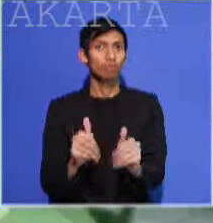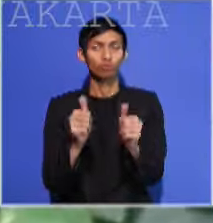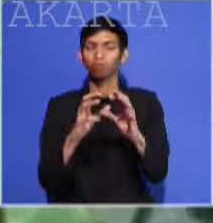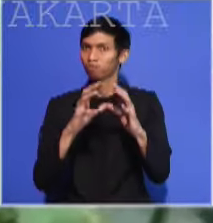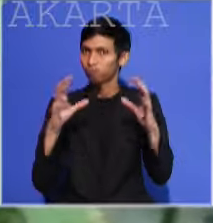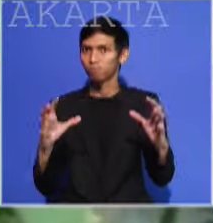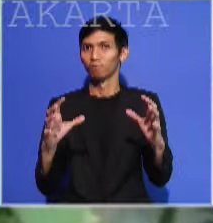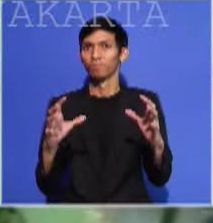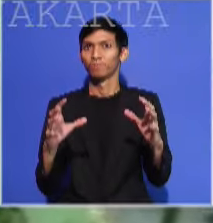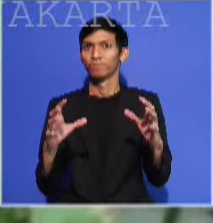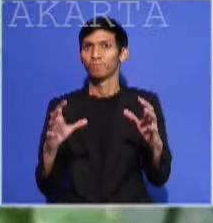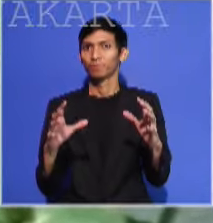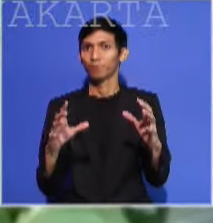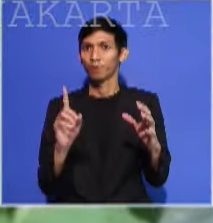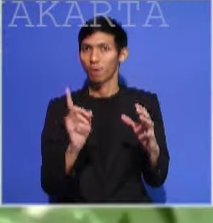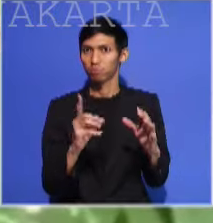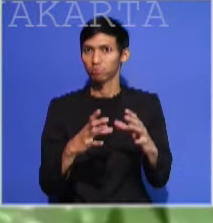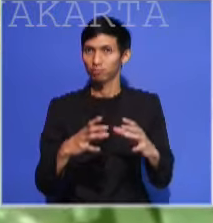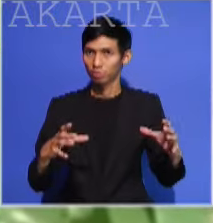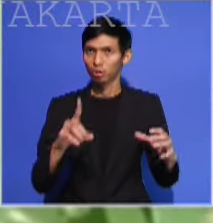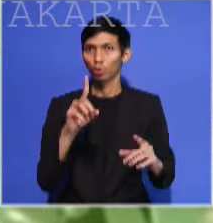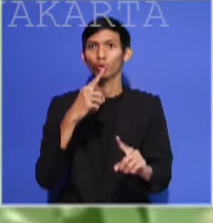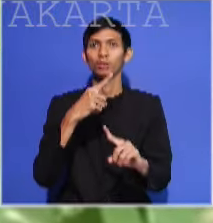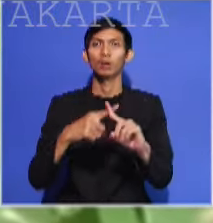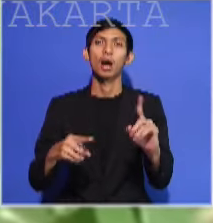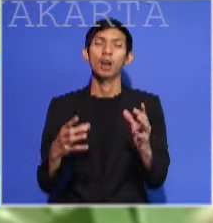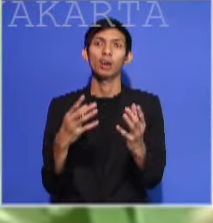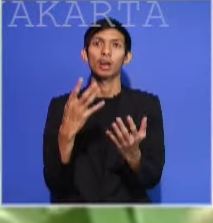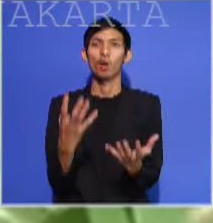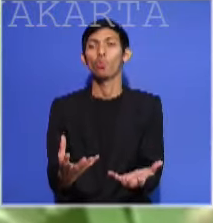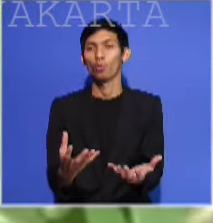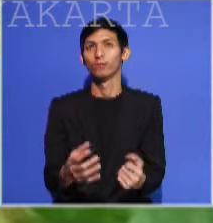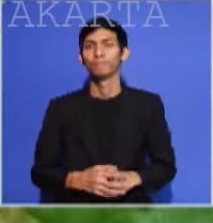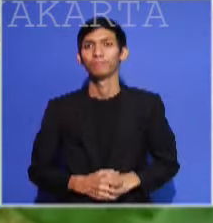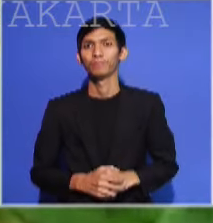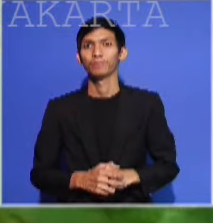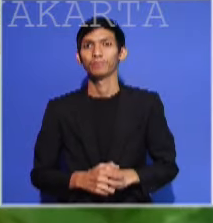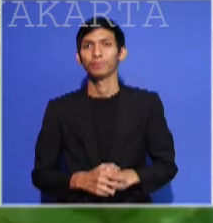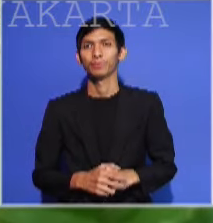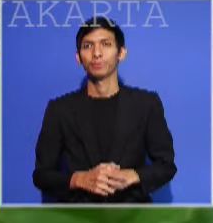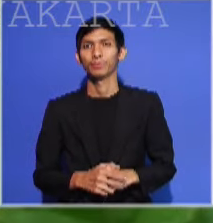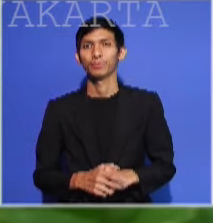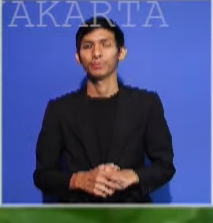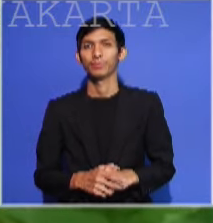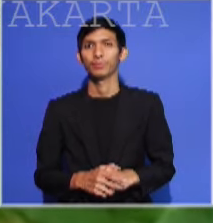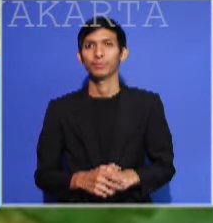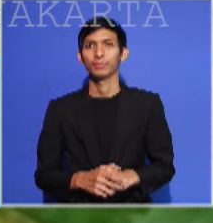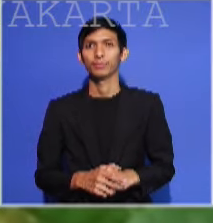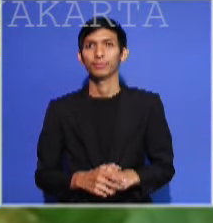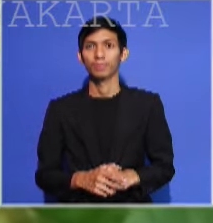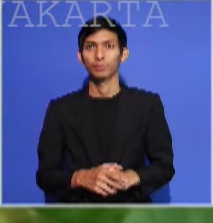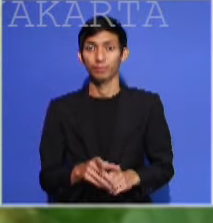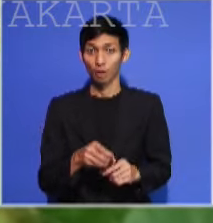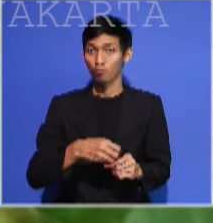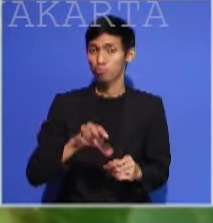Setunggalipun saged ngancik ukuran 1,5 kilo. Bab wigati ingkang kedah dipun gatosaken ing antawisipun rabuk kandang